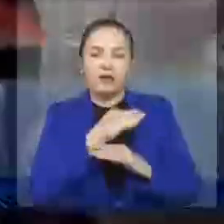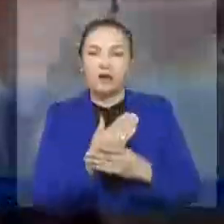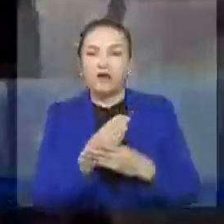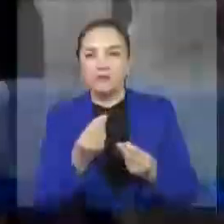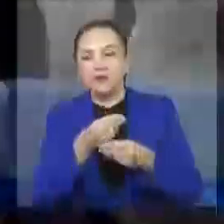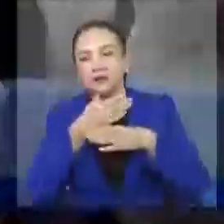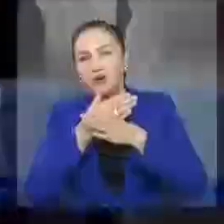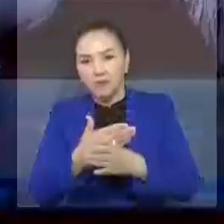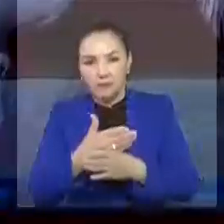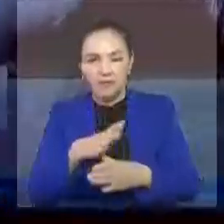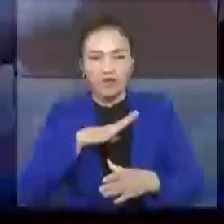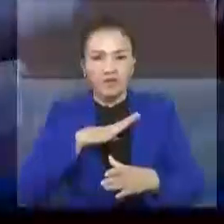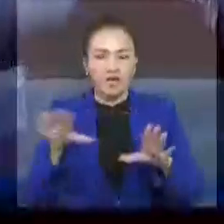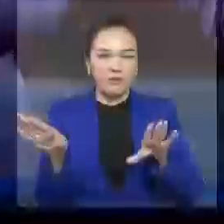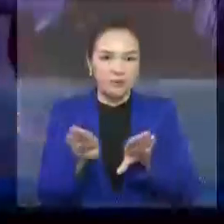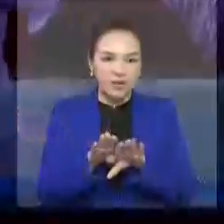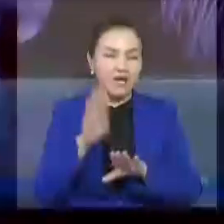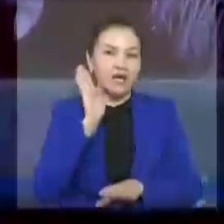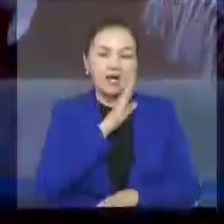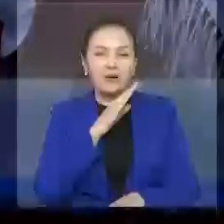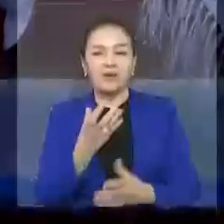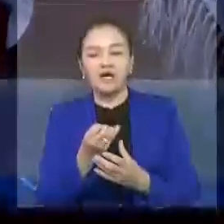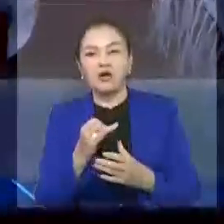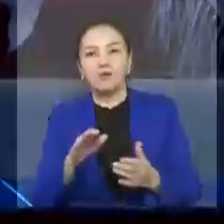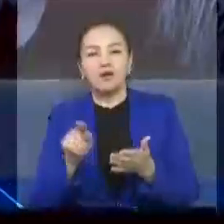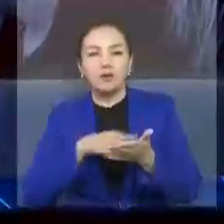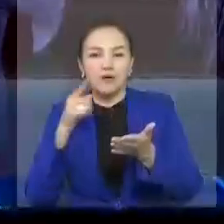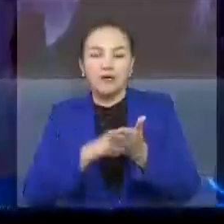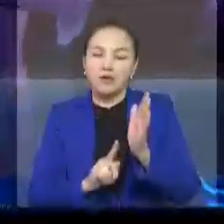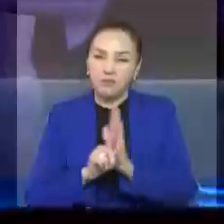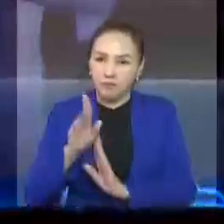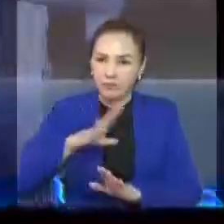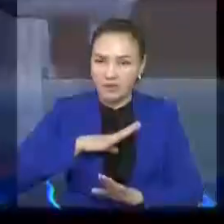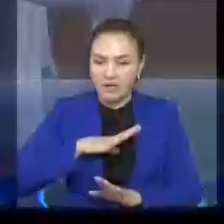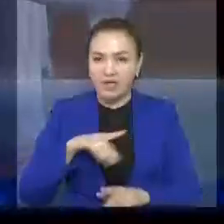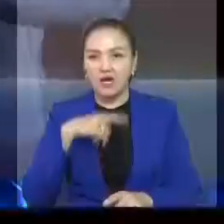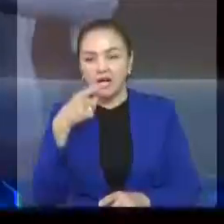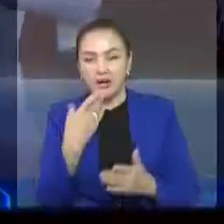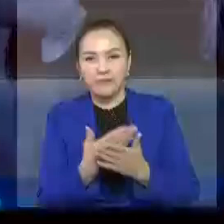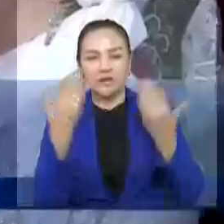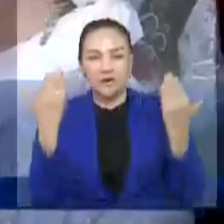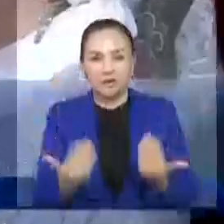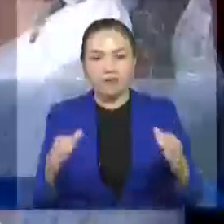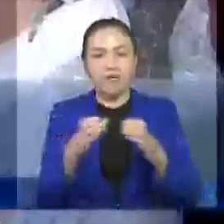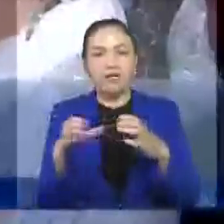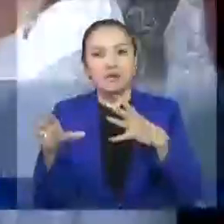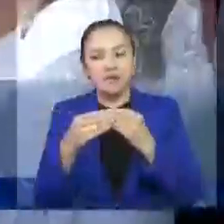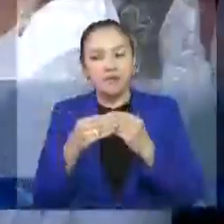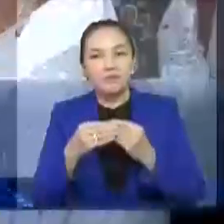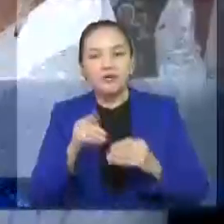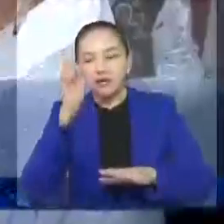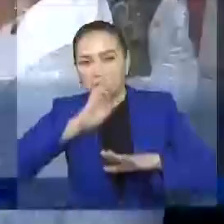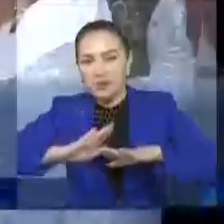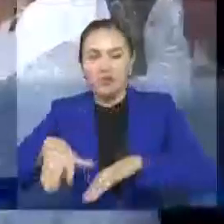қаржылай қолдау берілді. Сонымен қатар «Ана тағылымы» журналының тұсаукесері өтті. Айтып өтейік, қазір қоғамдық бірлестіктің ел